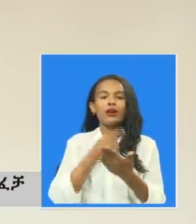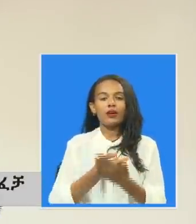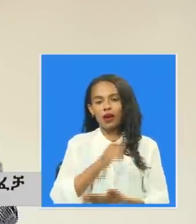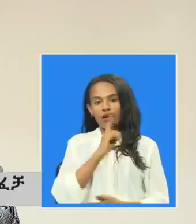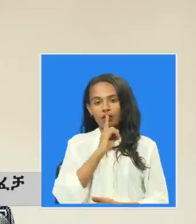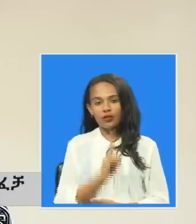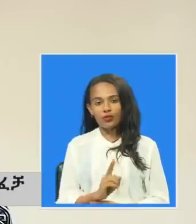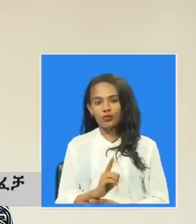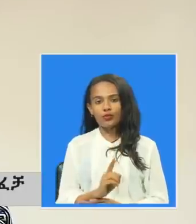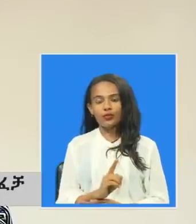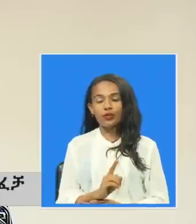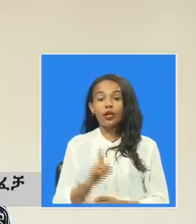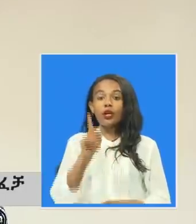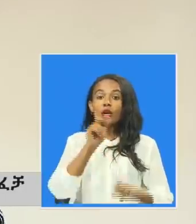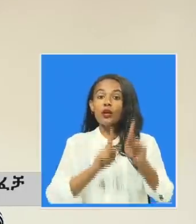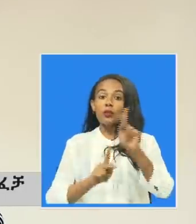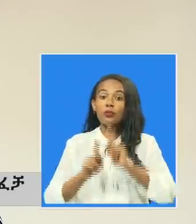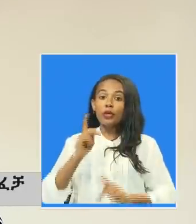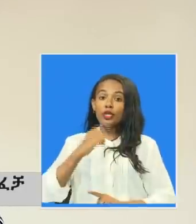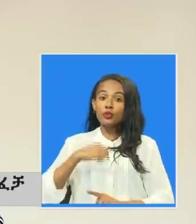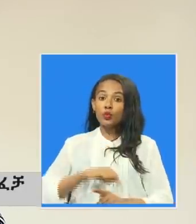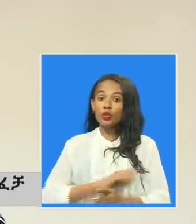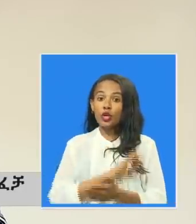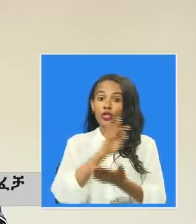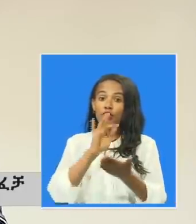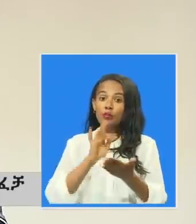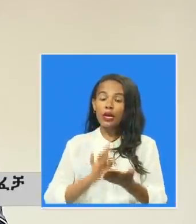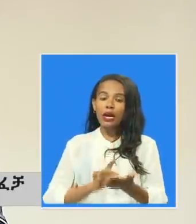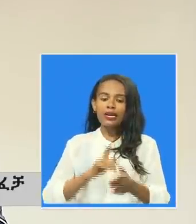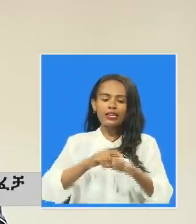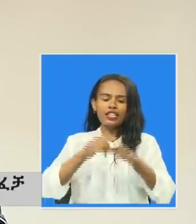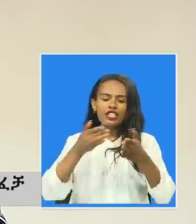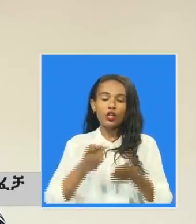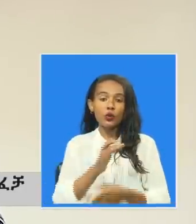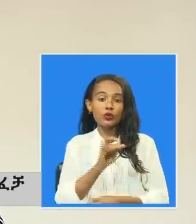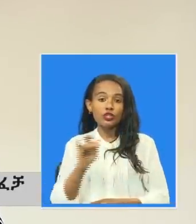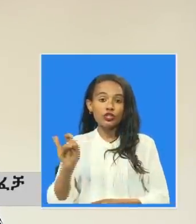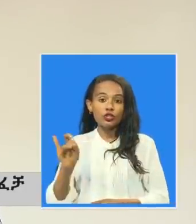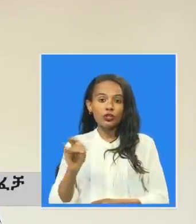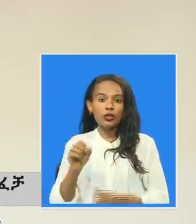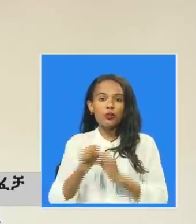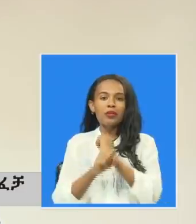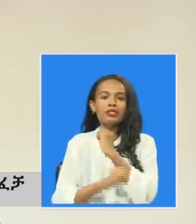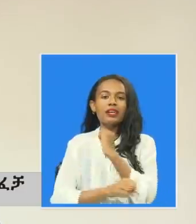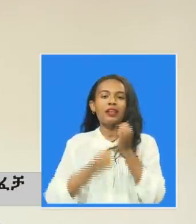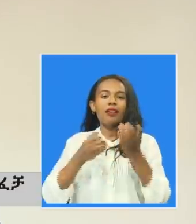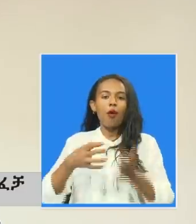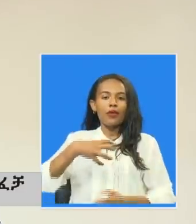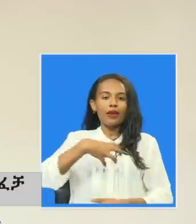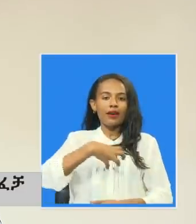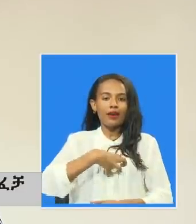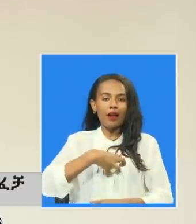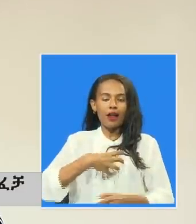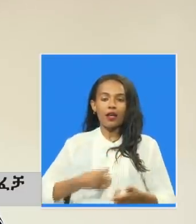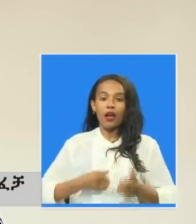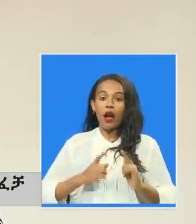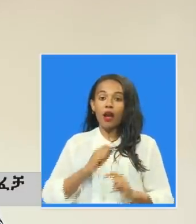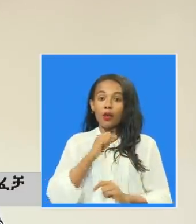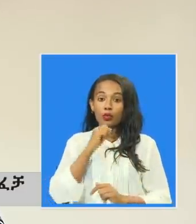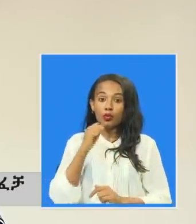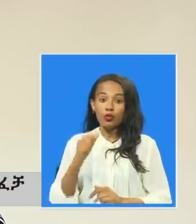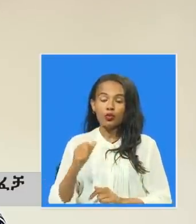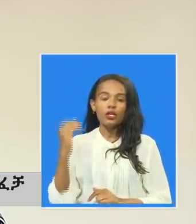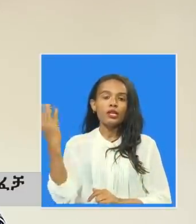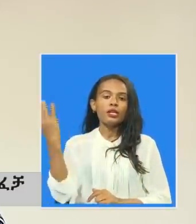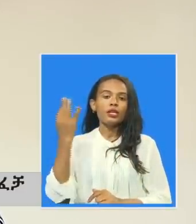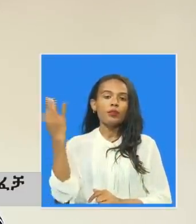ነው። በህዝቦቻችን መካከልም ጊዜያዊ እንጂ መሰረታዊ ቅራኔ አለመኖሩን